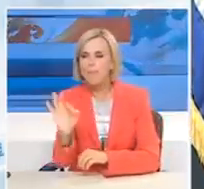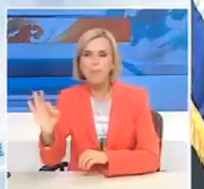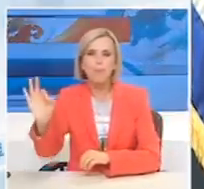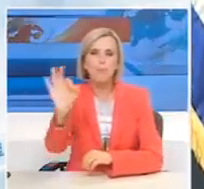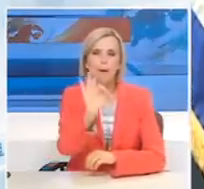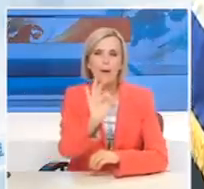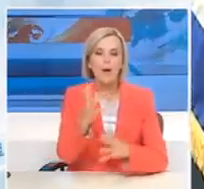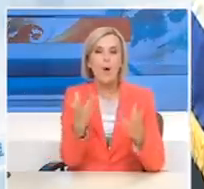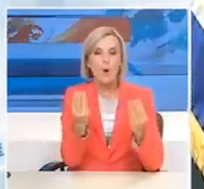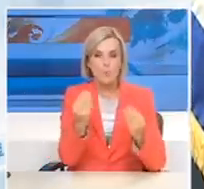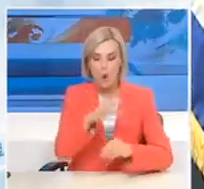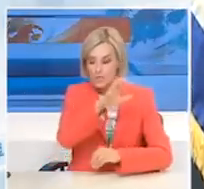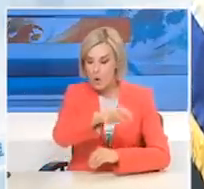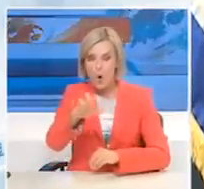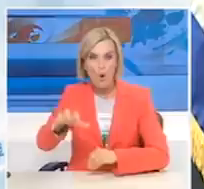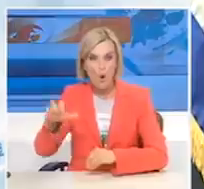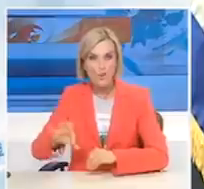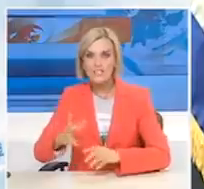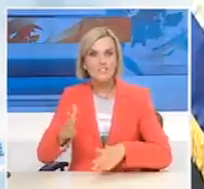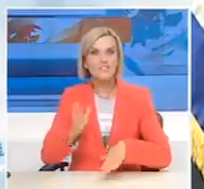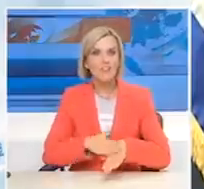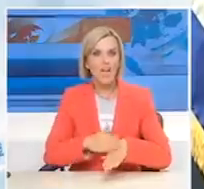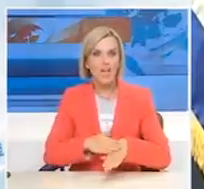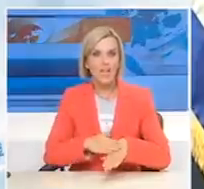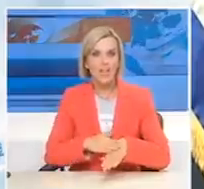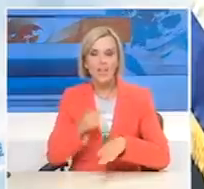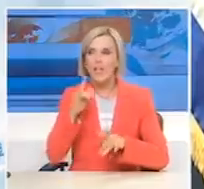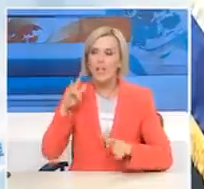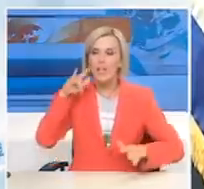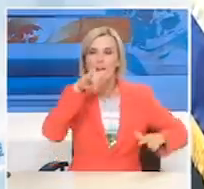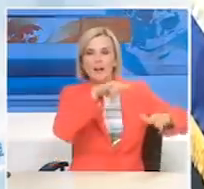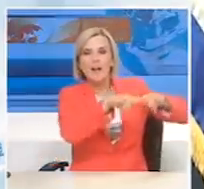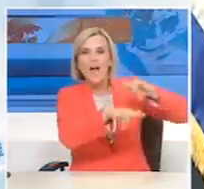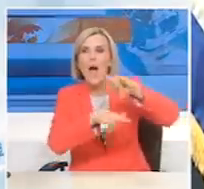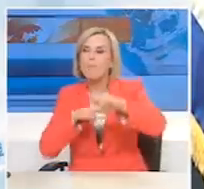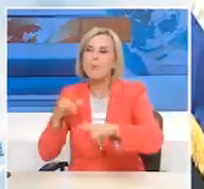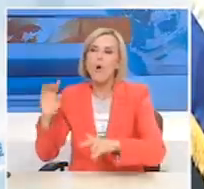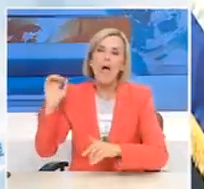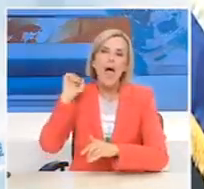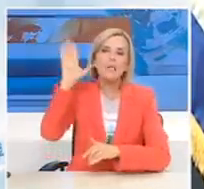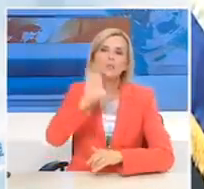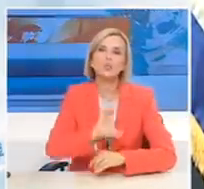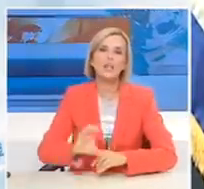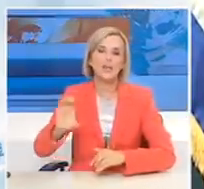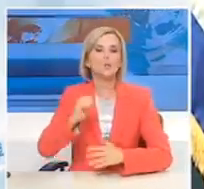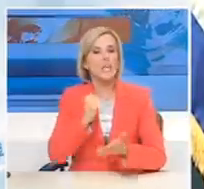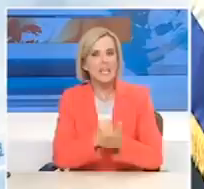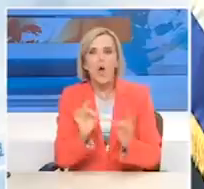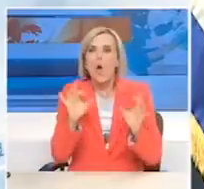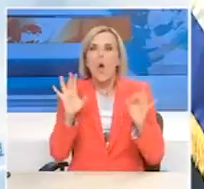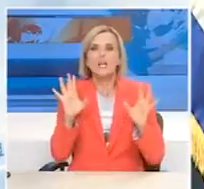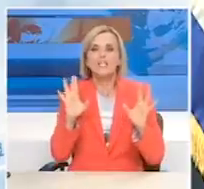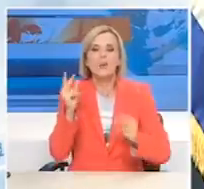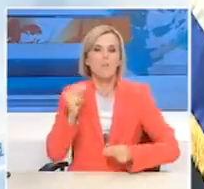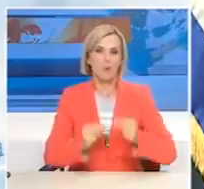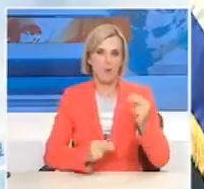επιδημίες ξεκίνησαν από πολλαπλές εισαγωγές και μάλιστα και από διαφορετικές περιοχές, πολλαπλούς κατά κάποιο τρόπο ασθενείς μηδέν. Όσον αφορά το